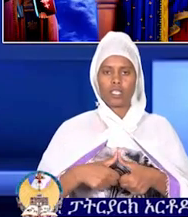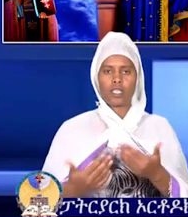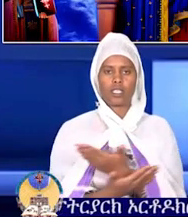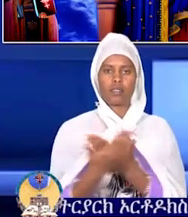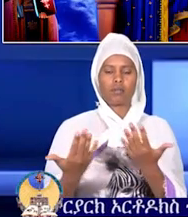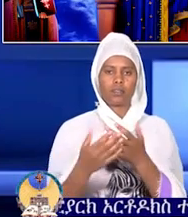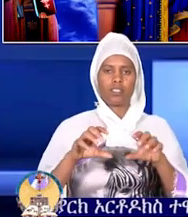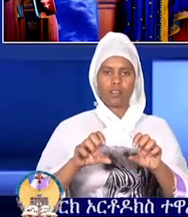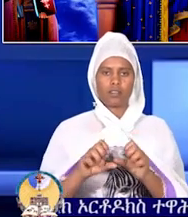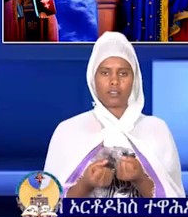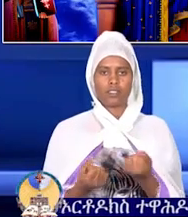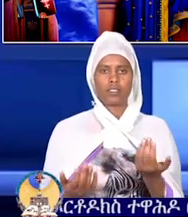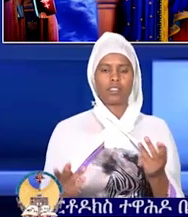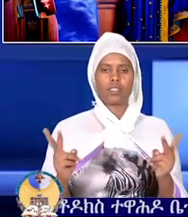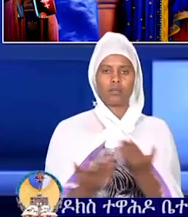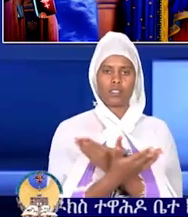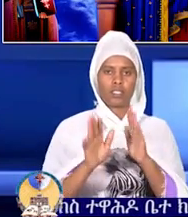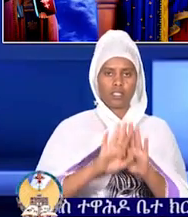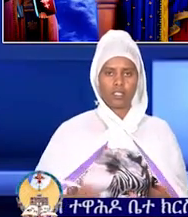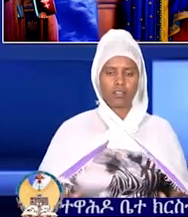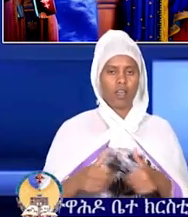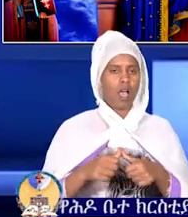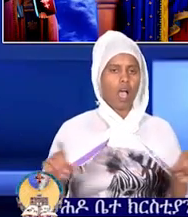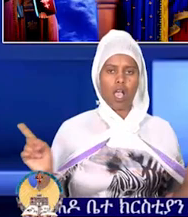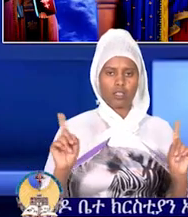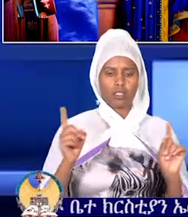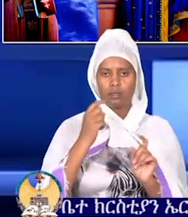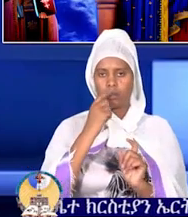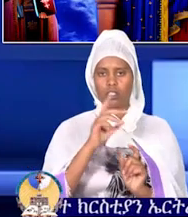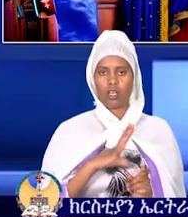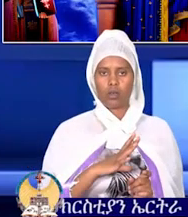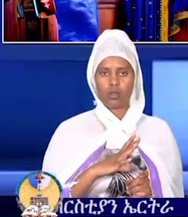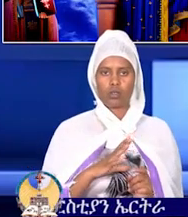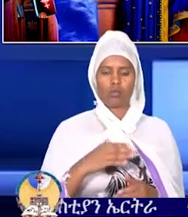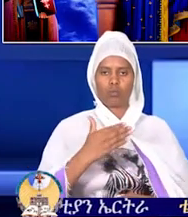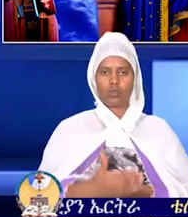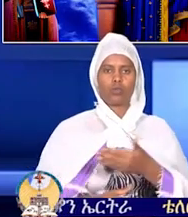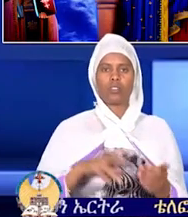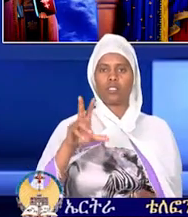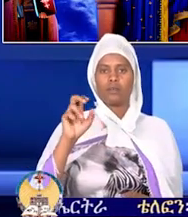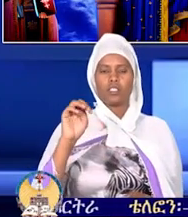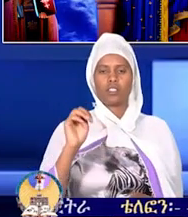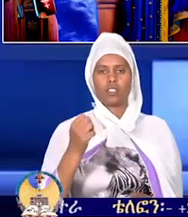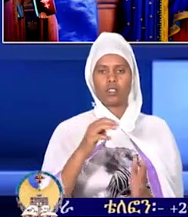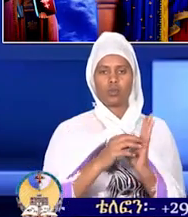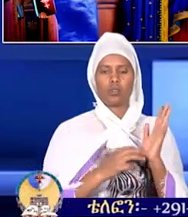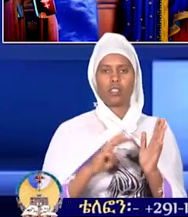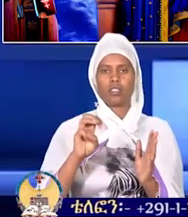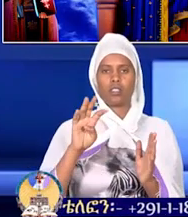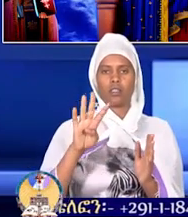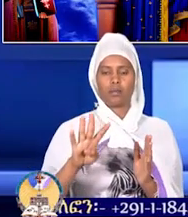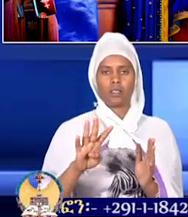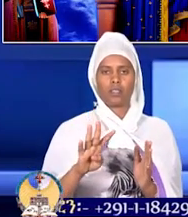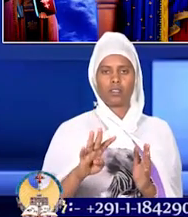اتزعاتو خيدان كمزي يفرس كمزي قدف كمزي تقلم كقلس كولو دما مزمور سمانين تجعاتن